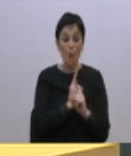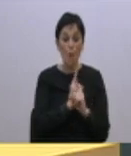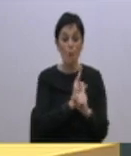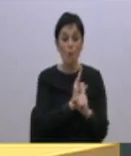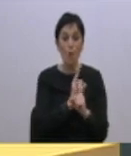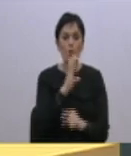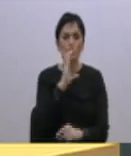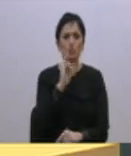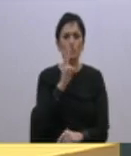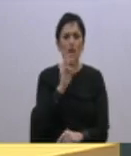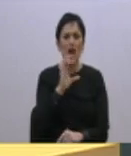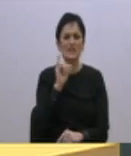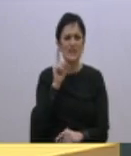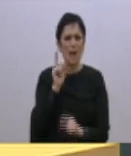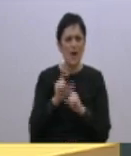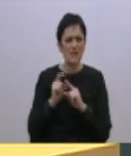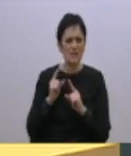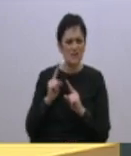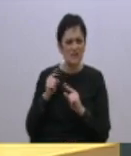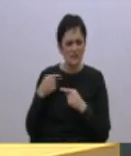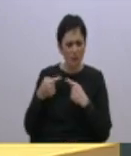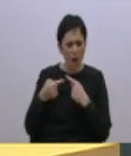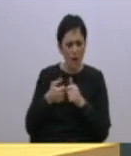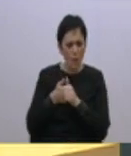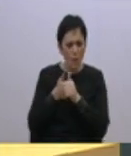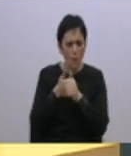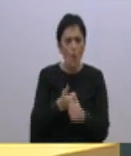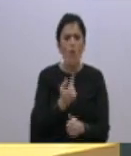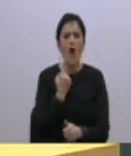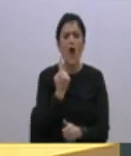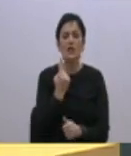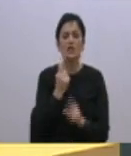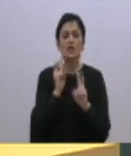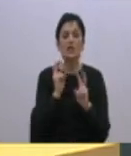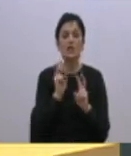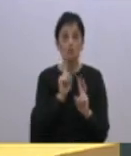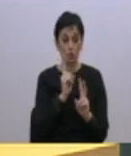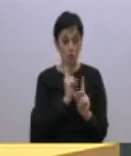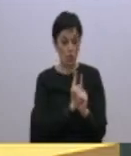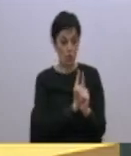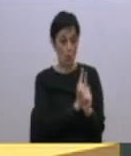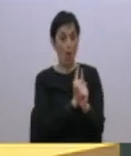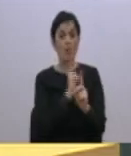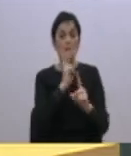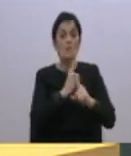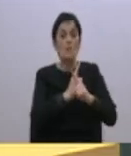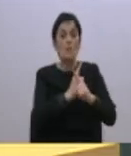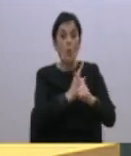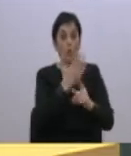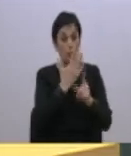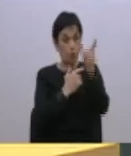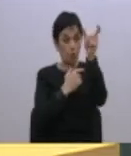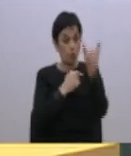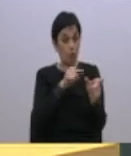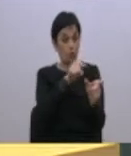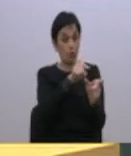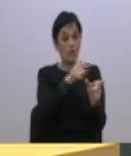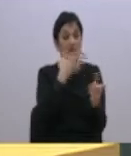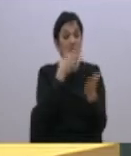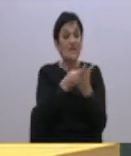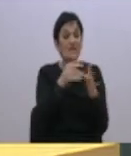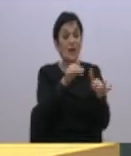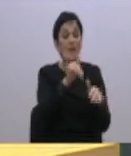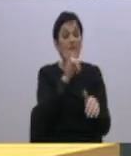საბადან მოყოლებული დღემდე ერთადერთ რამეს ნიშნავს, რომ მოადგილე რო ხარ ვიღაცის, თუ ის ვეღარ ასრულებს იმ ადგილზე თავის